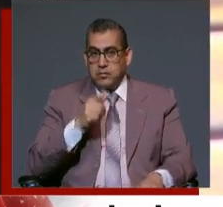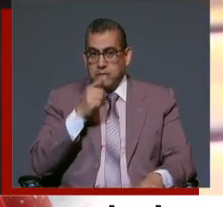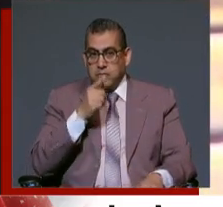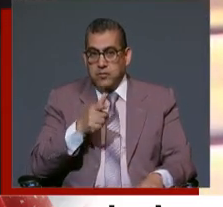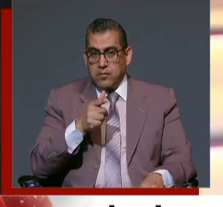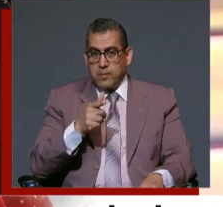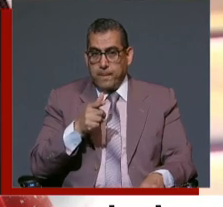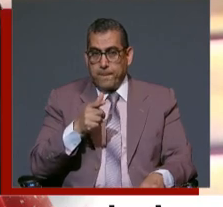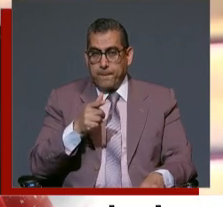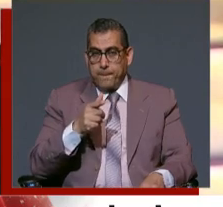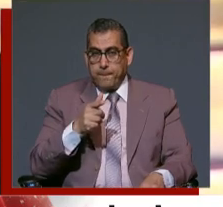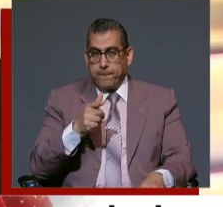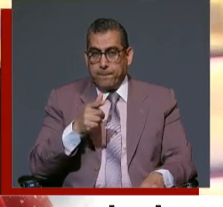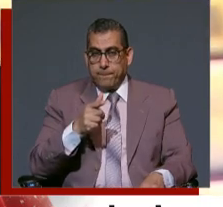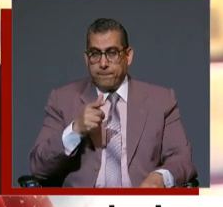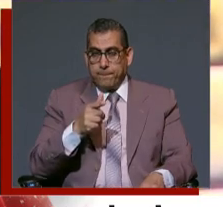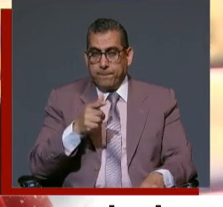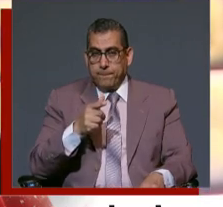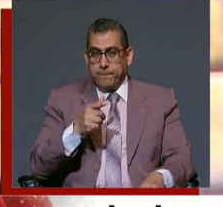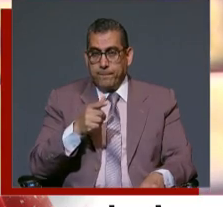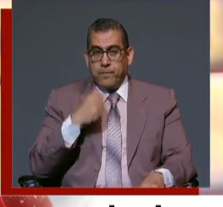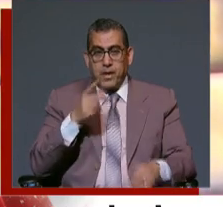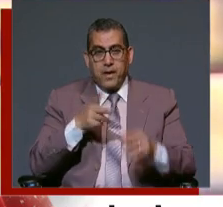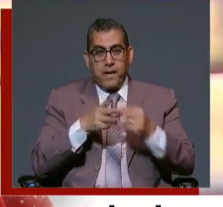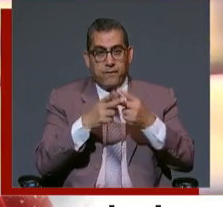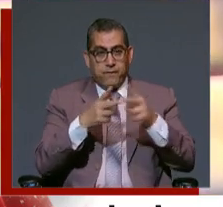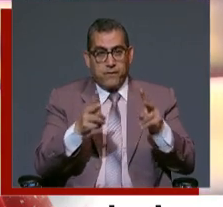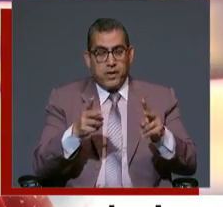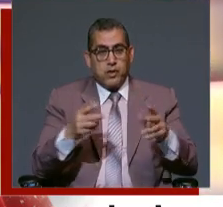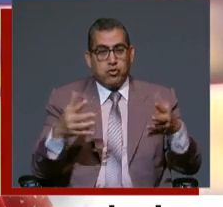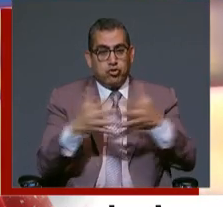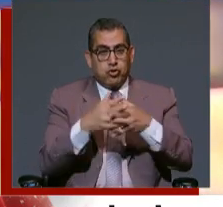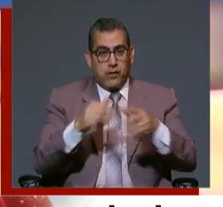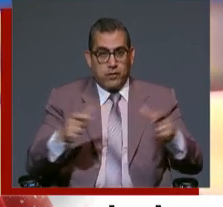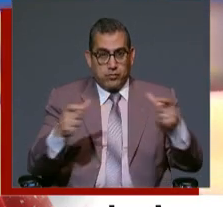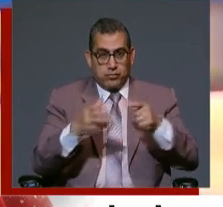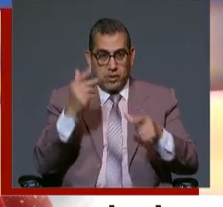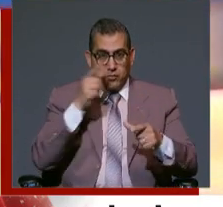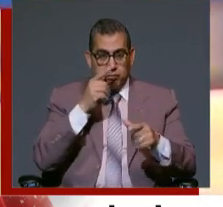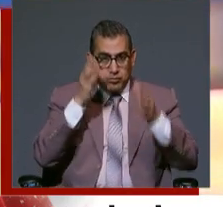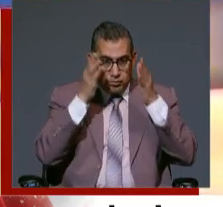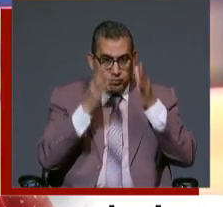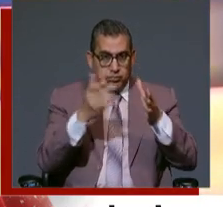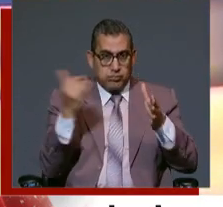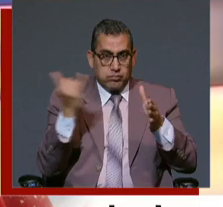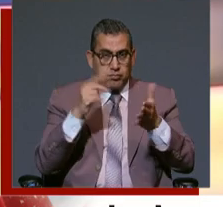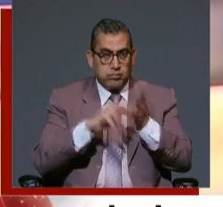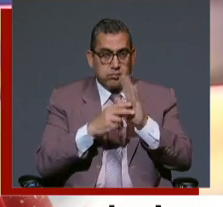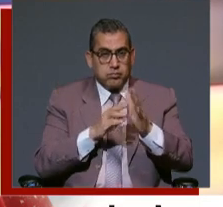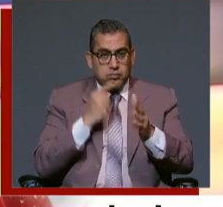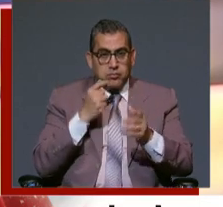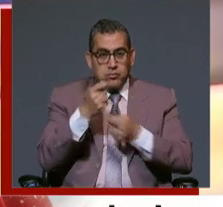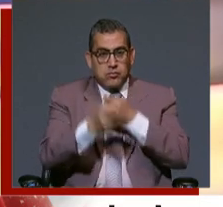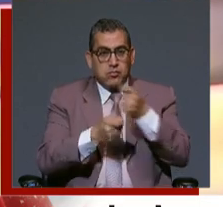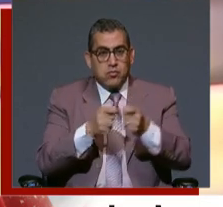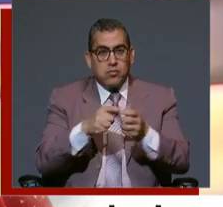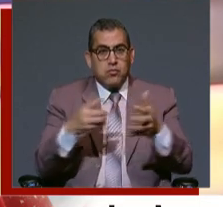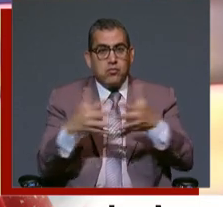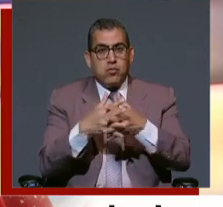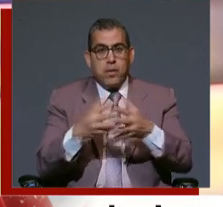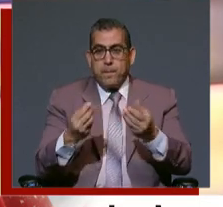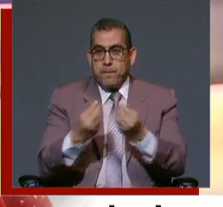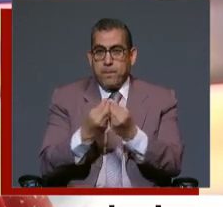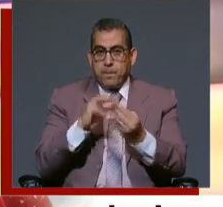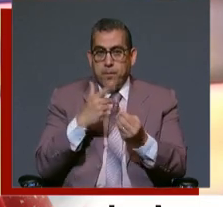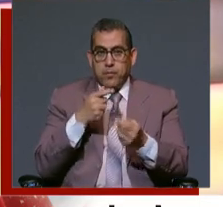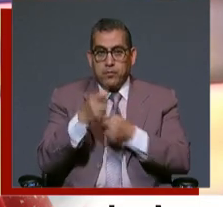يعني قدمت الكلمه الافتتاحيه وشاركت فيها، وكان التركيز كله على فكره التمويل المختلط اللي هو بنقدر